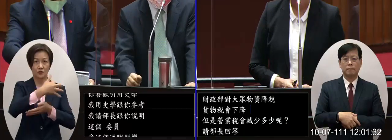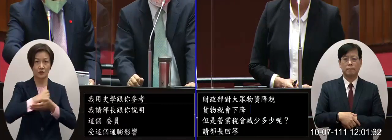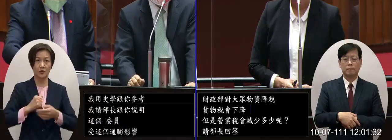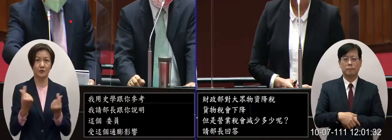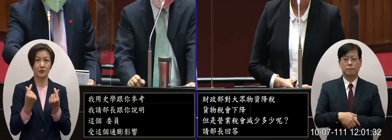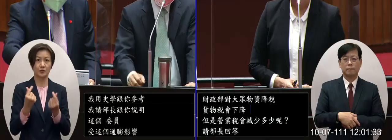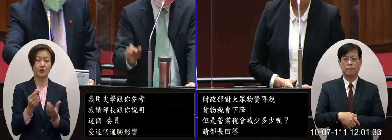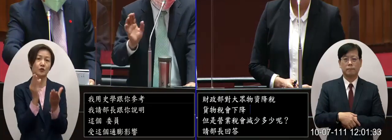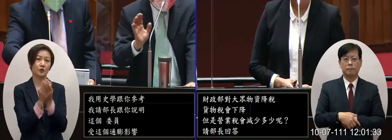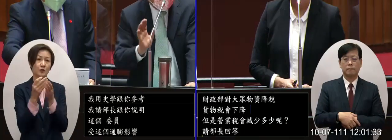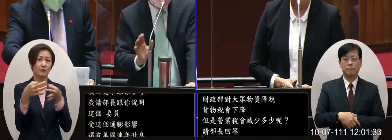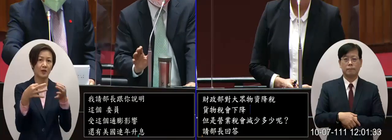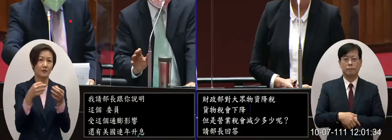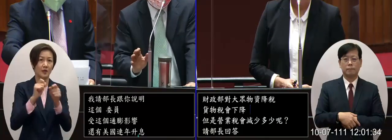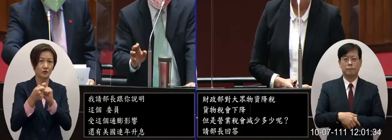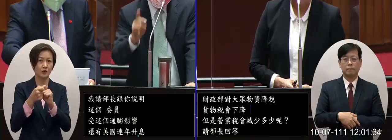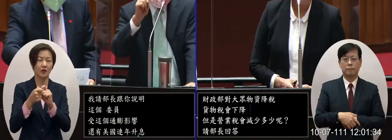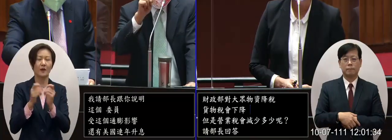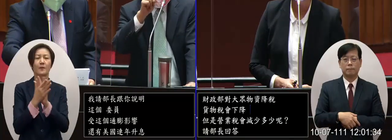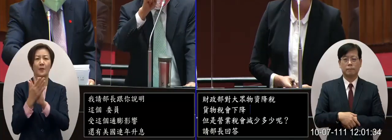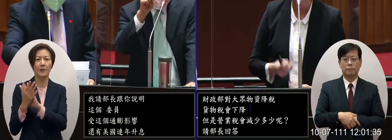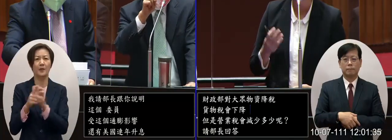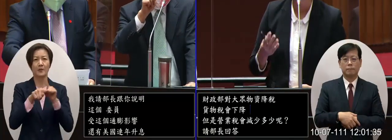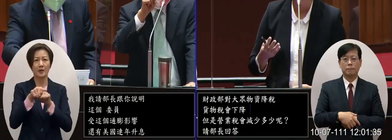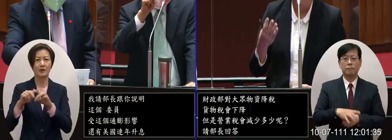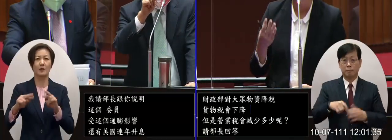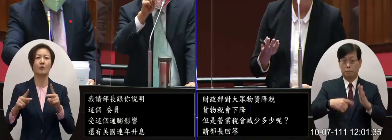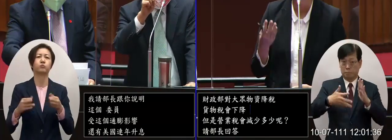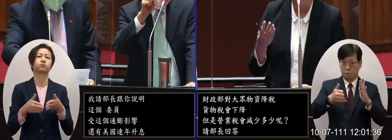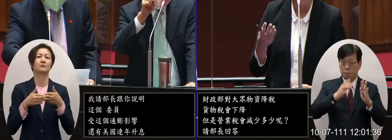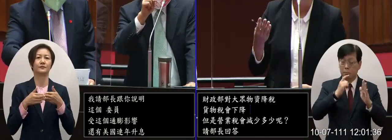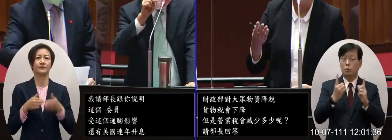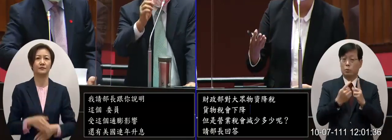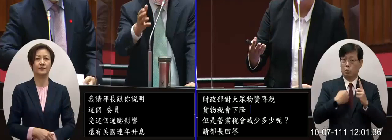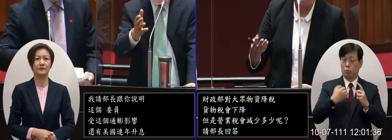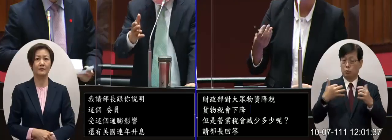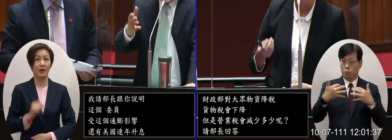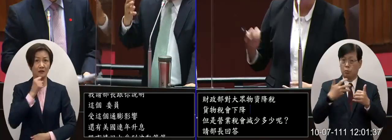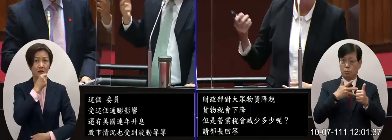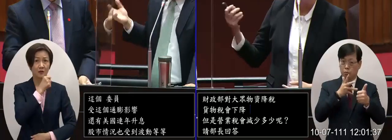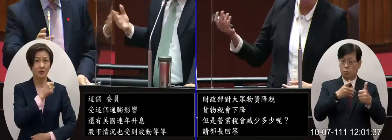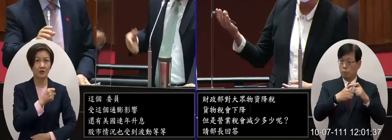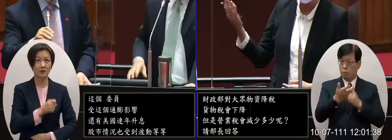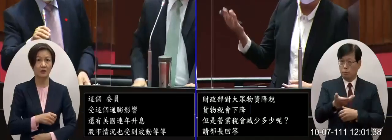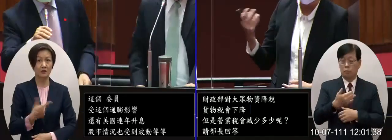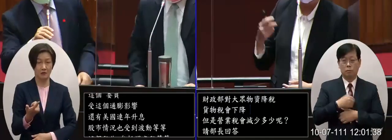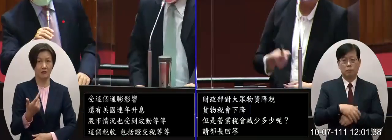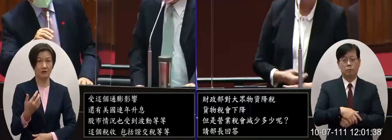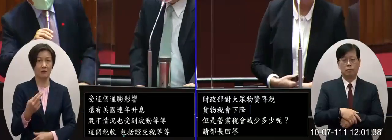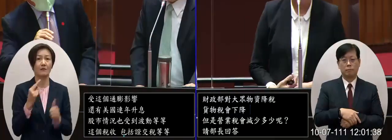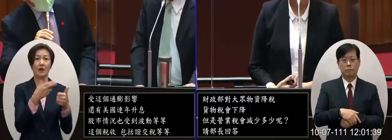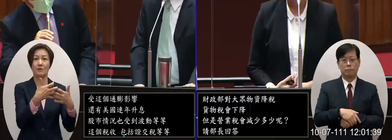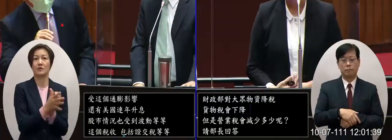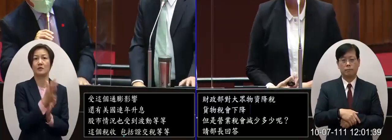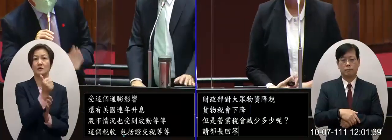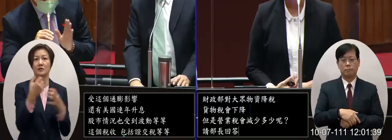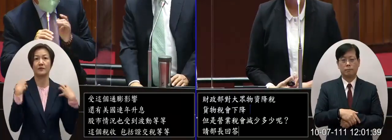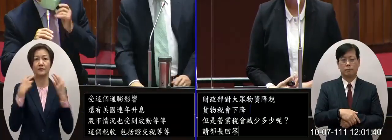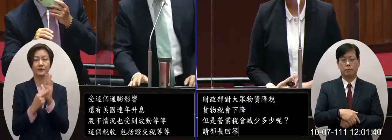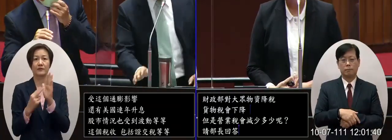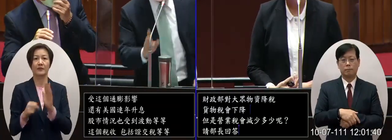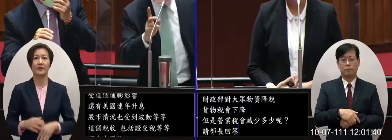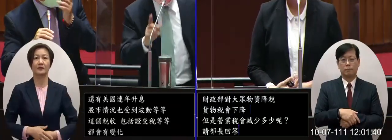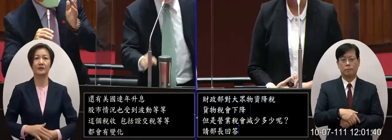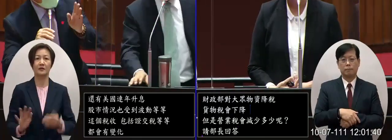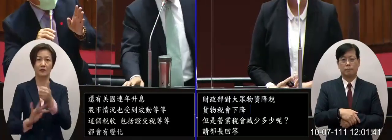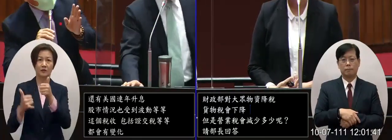证交税等等都会有变化。所以台湾， 请你针对我的问题回答。 针对来，请部长给你回答。 跟委员报